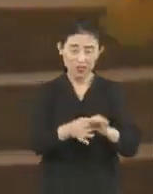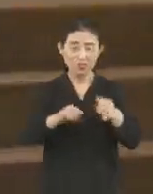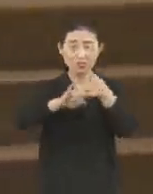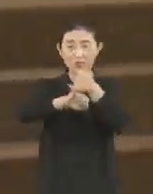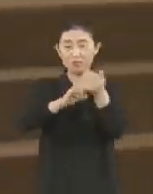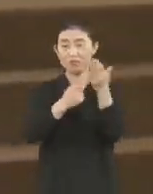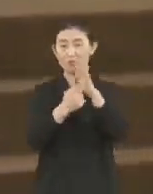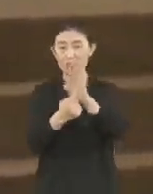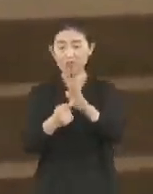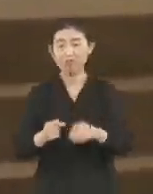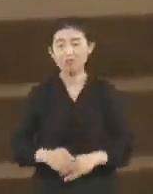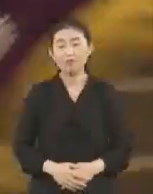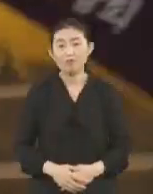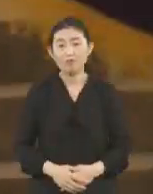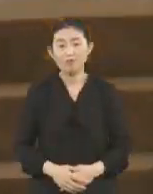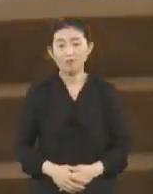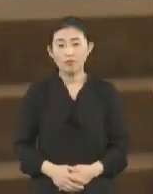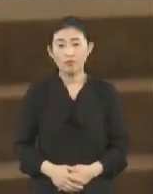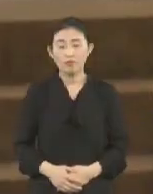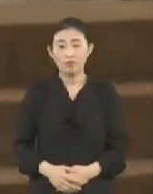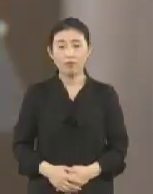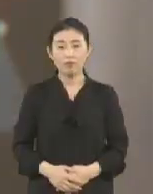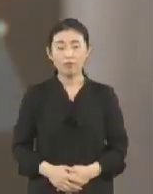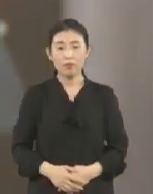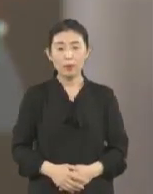약속하게 따고 포 볼에 밝혔습니다